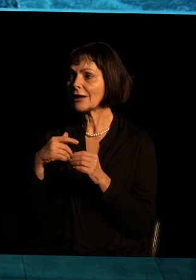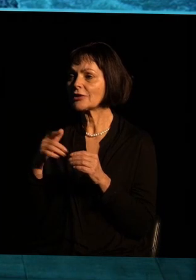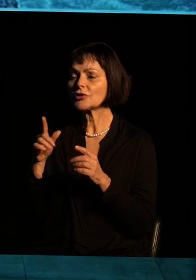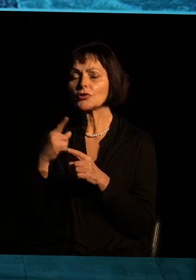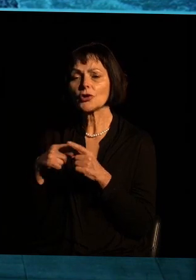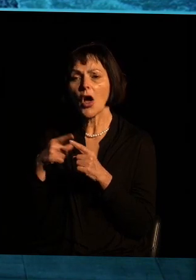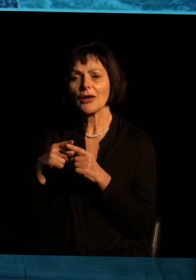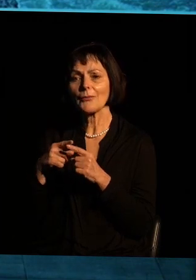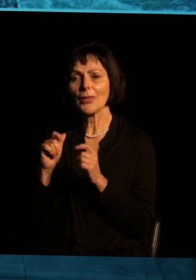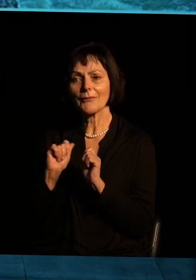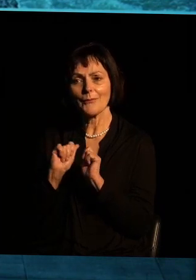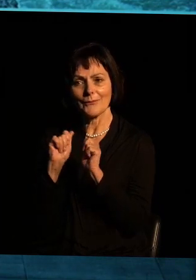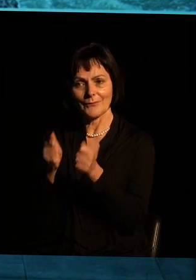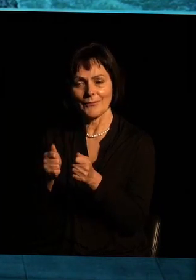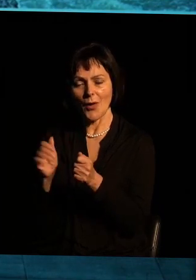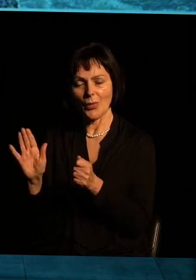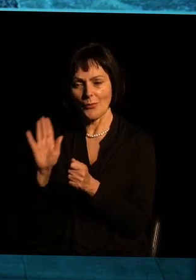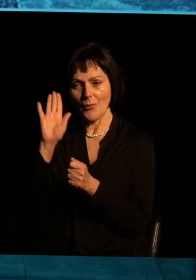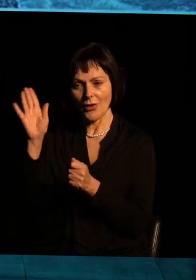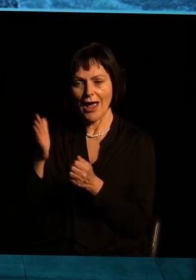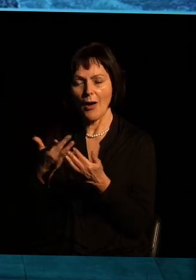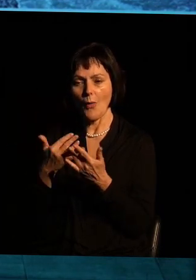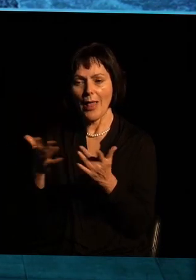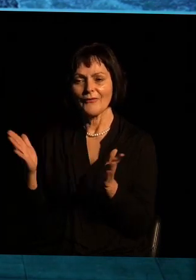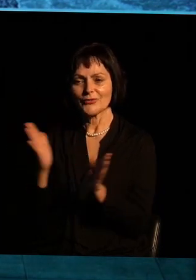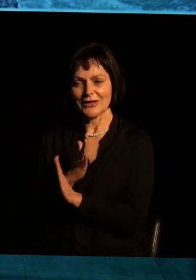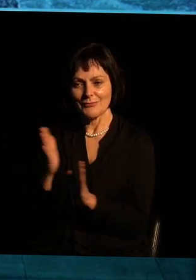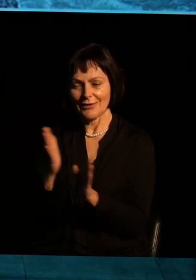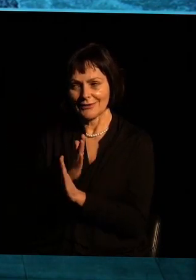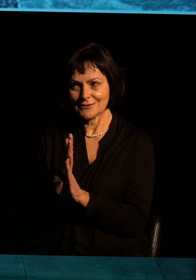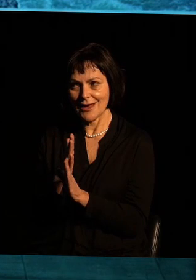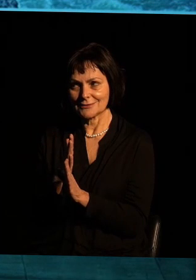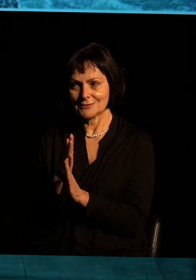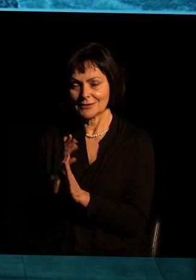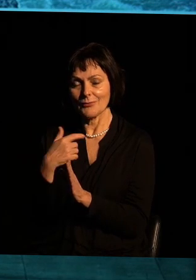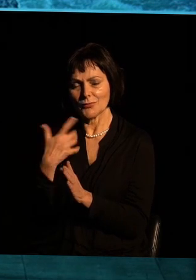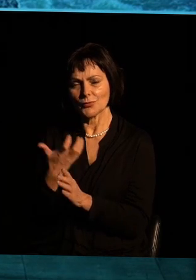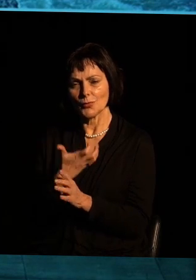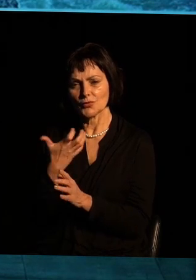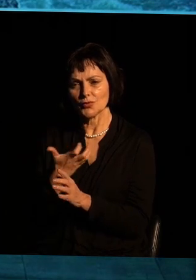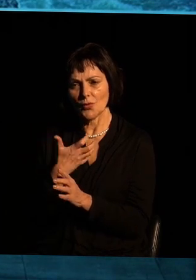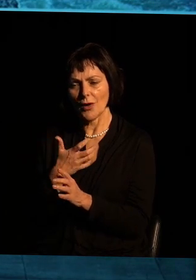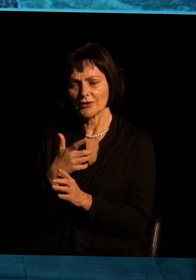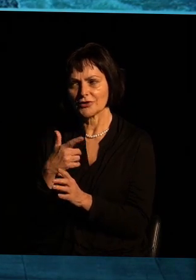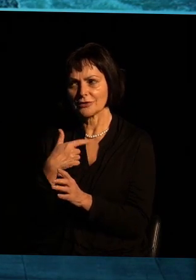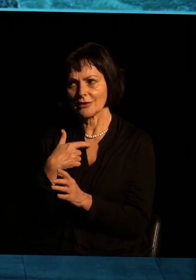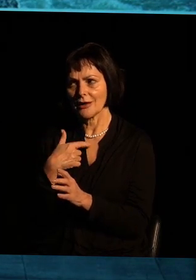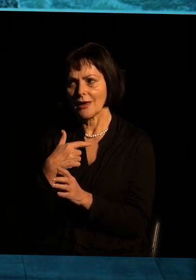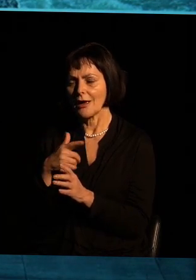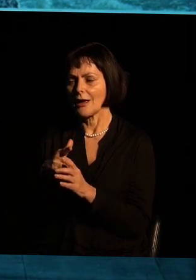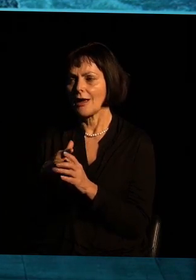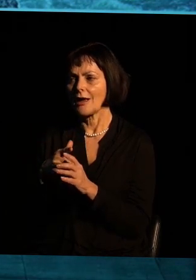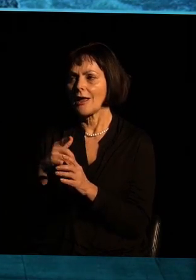trochę od Boga, ta łatwość aklimatyzacji, no bo chyba wtedy już poczułeś właśnie na Kohetes,